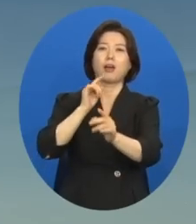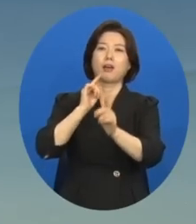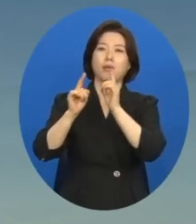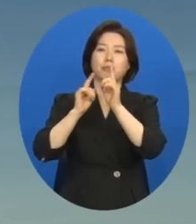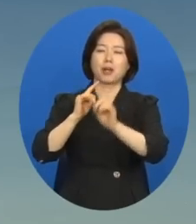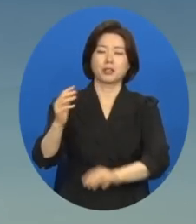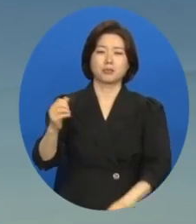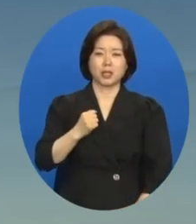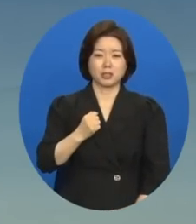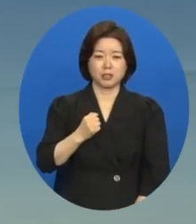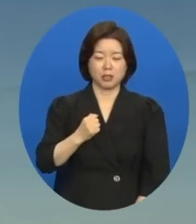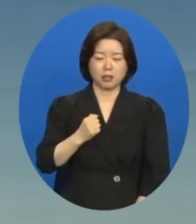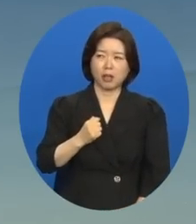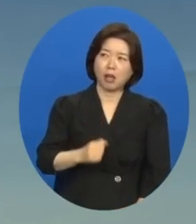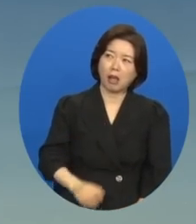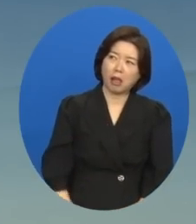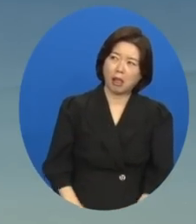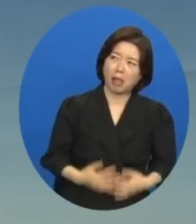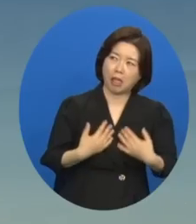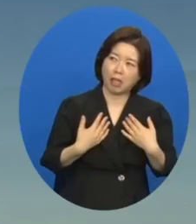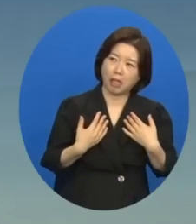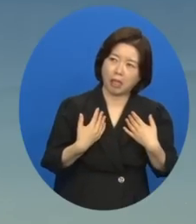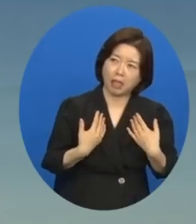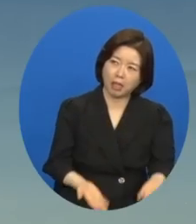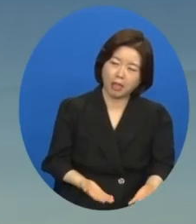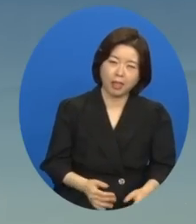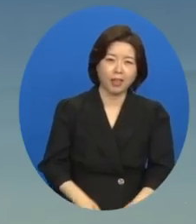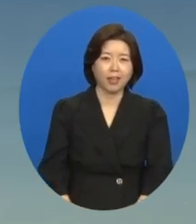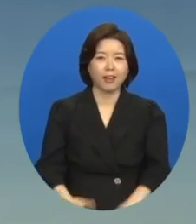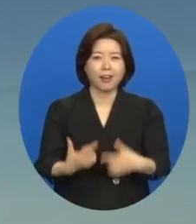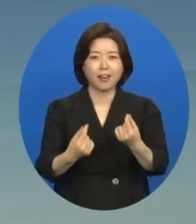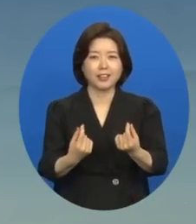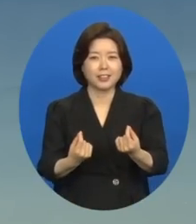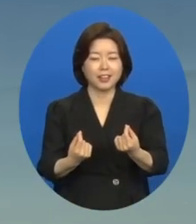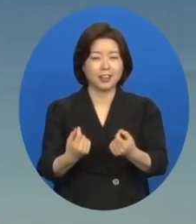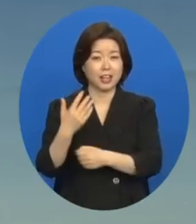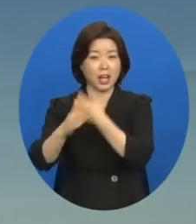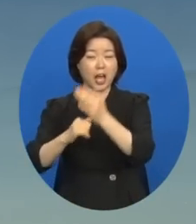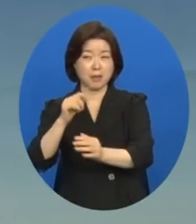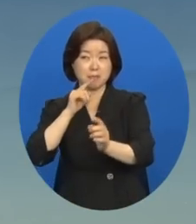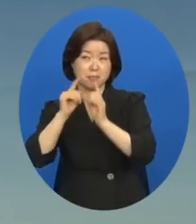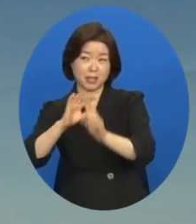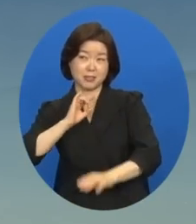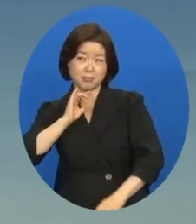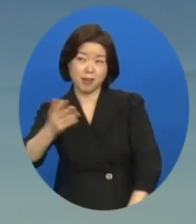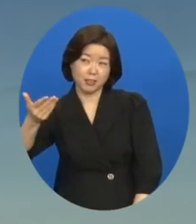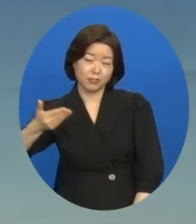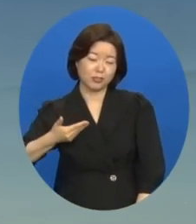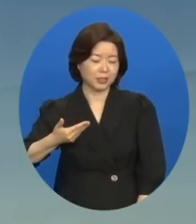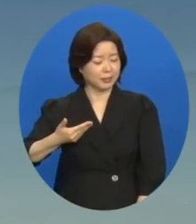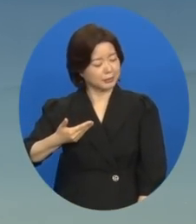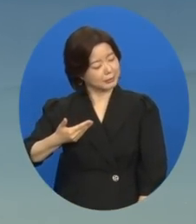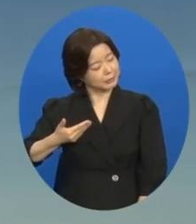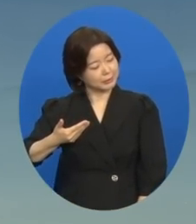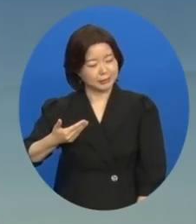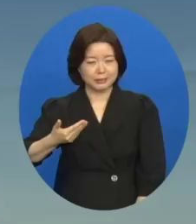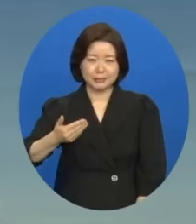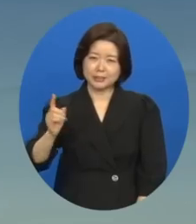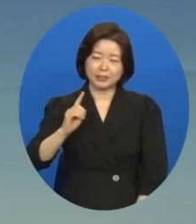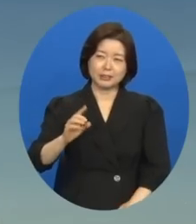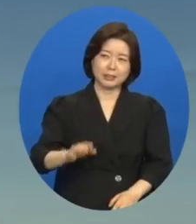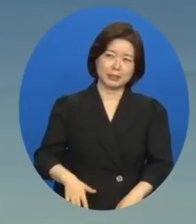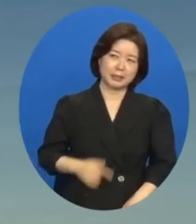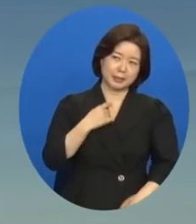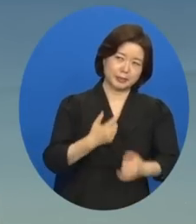김이 빠집니다. 하나님이 그냥 말씀만 주시는 게 조금 어떨 때는